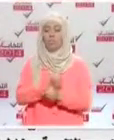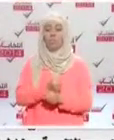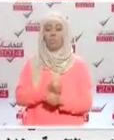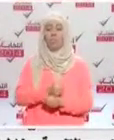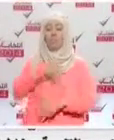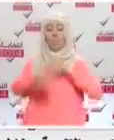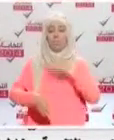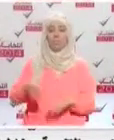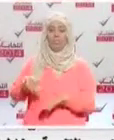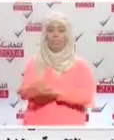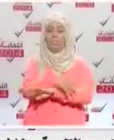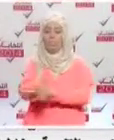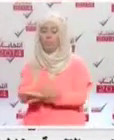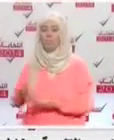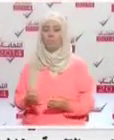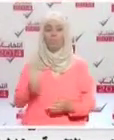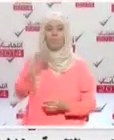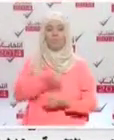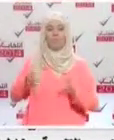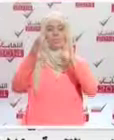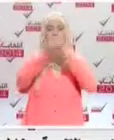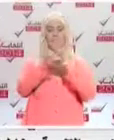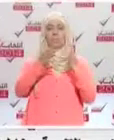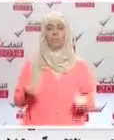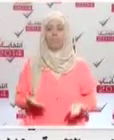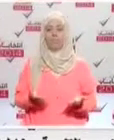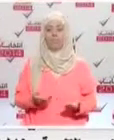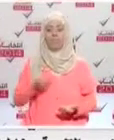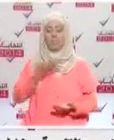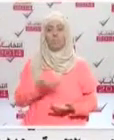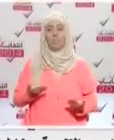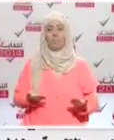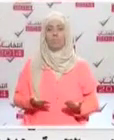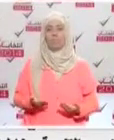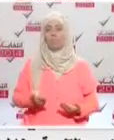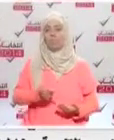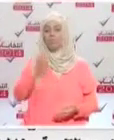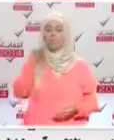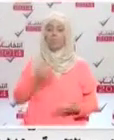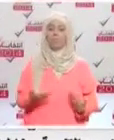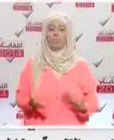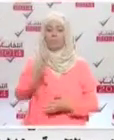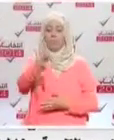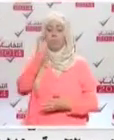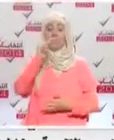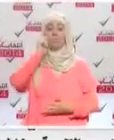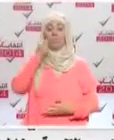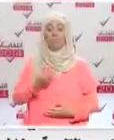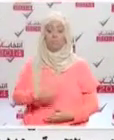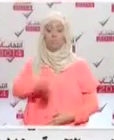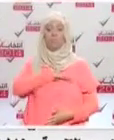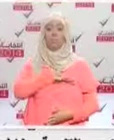اللي الدوسي متاعه واقف وما تحاثرش على رخصة متاعه باش يضغط. ولذا نحب نقول لكم تختاروا الرجل المناسب في المكان المناسب،